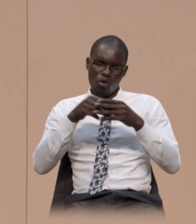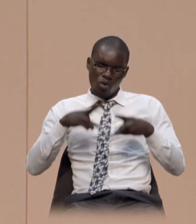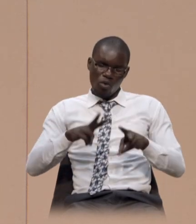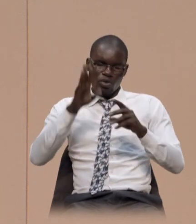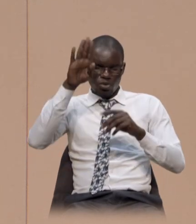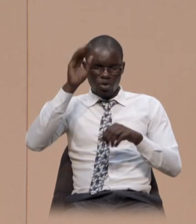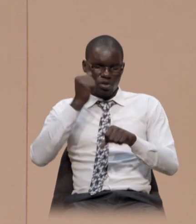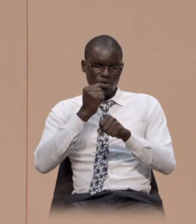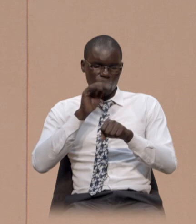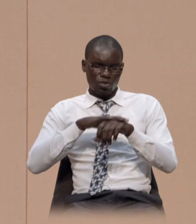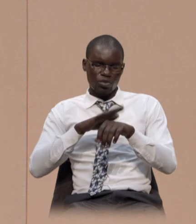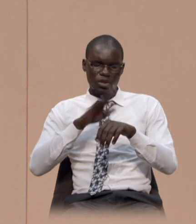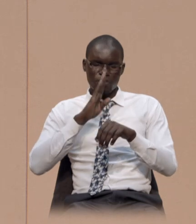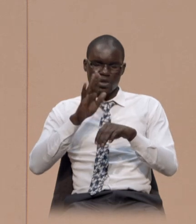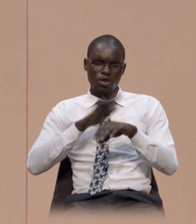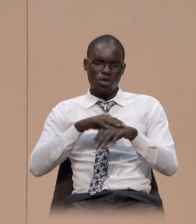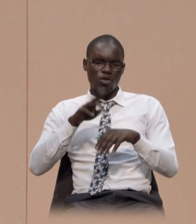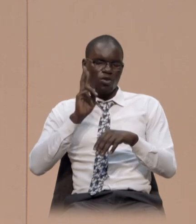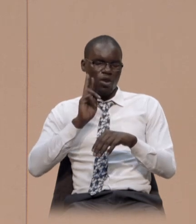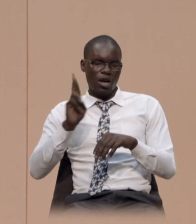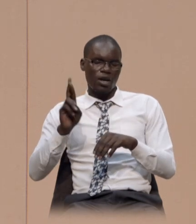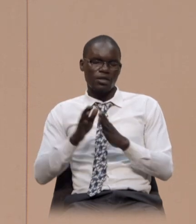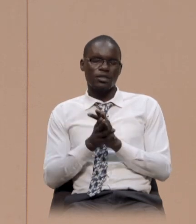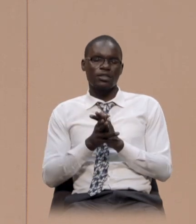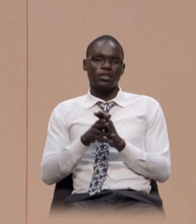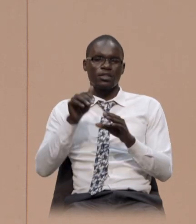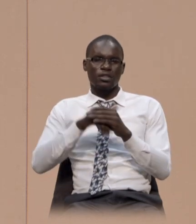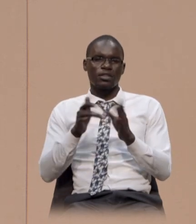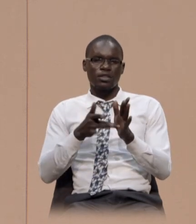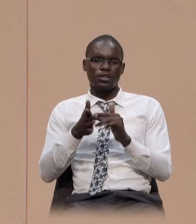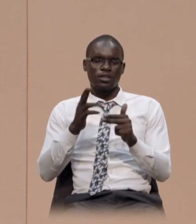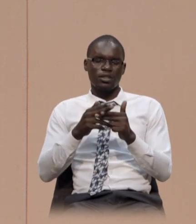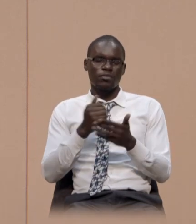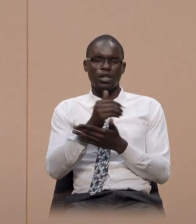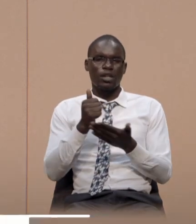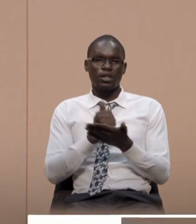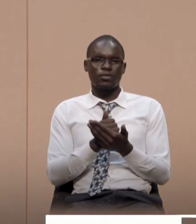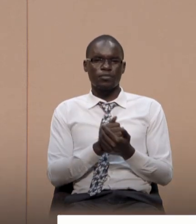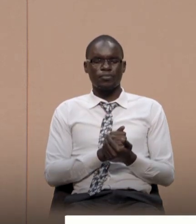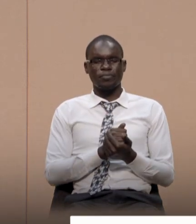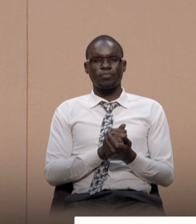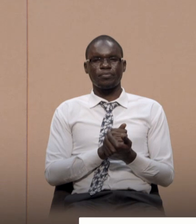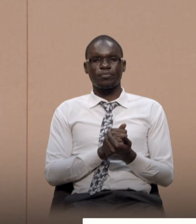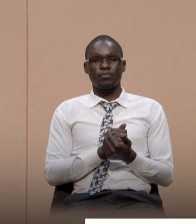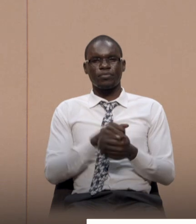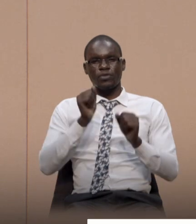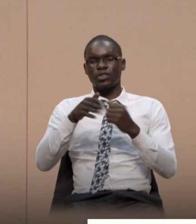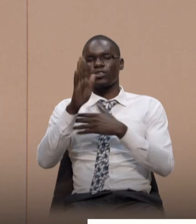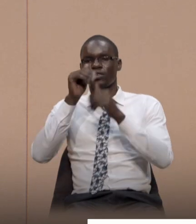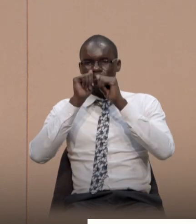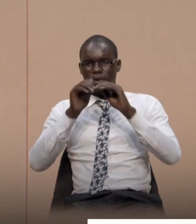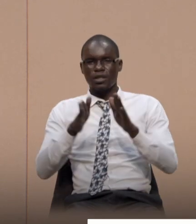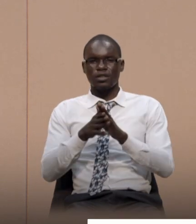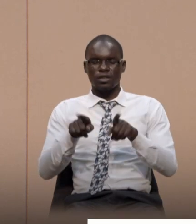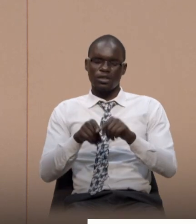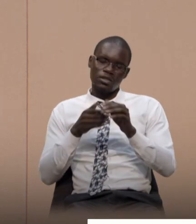Rehema zako na huruma zako siwe pamoja naye. Kwa jina la Yesu mkombozi wetu. Amen. Mungu abariki,